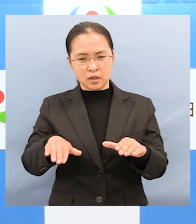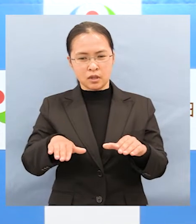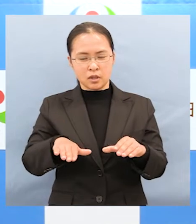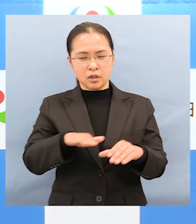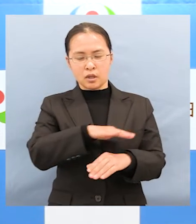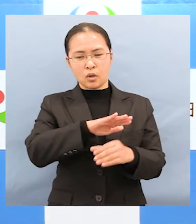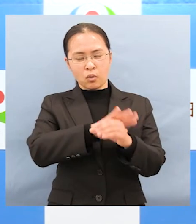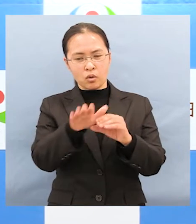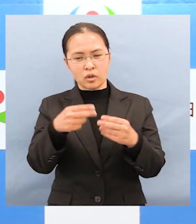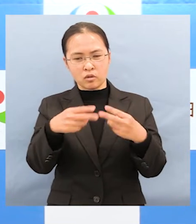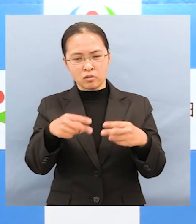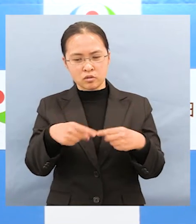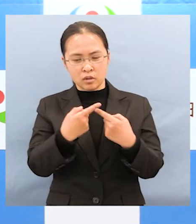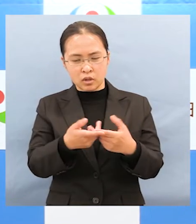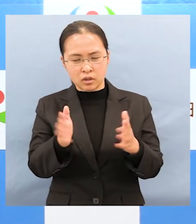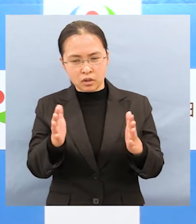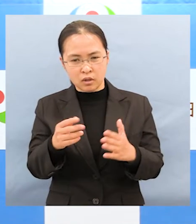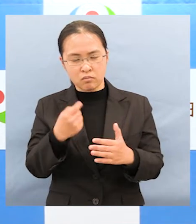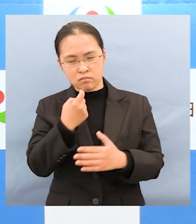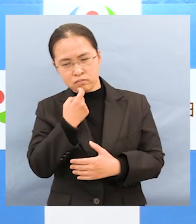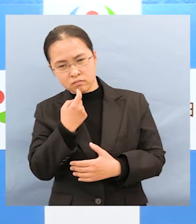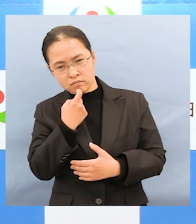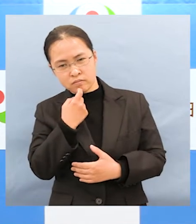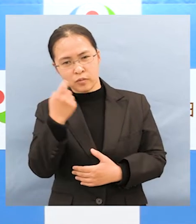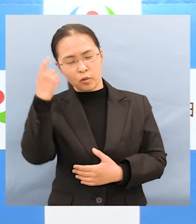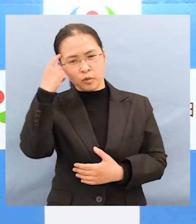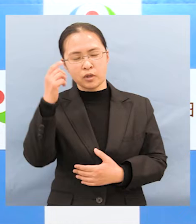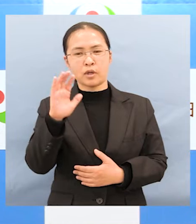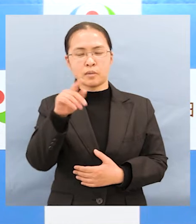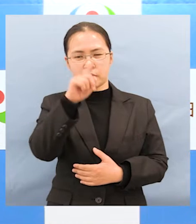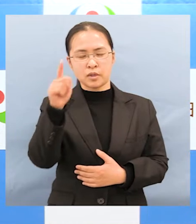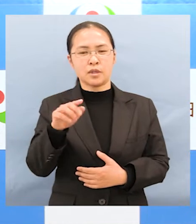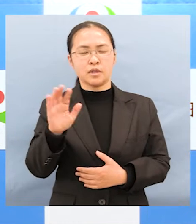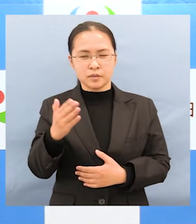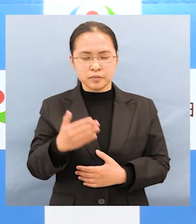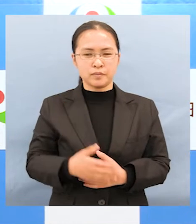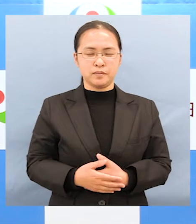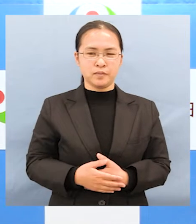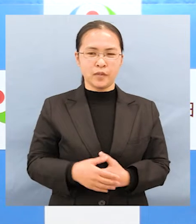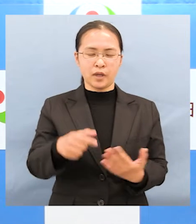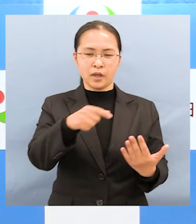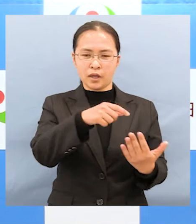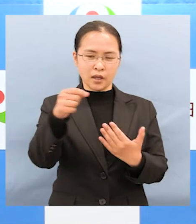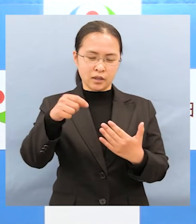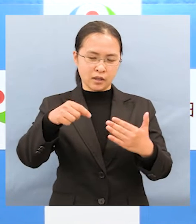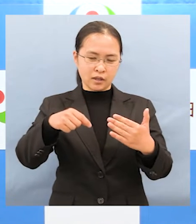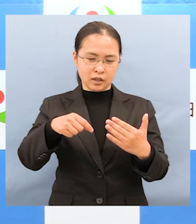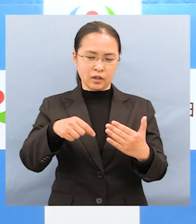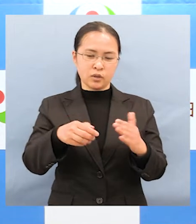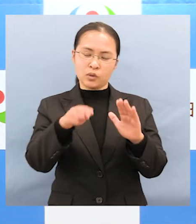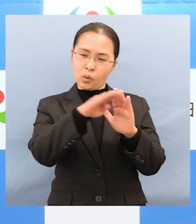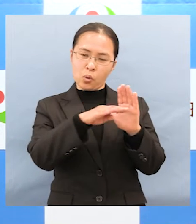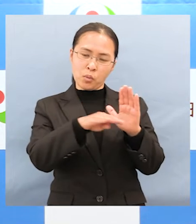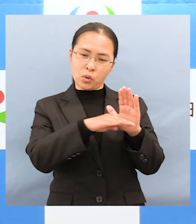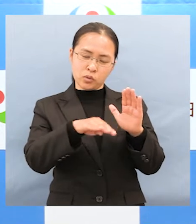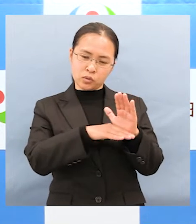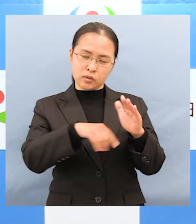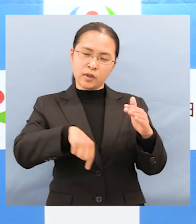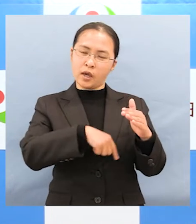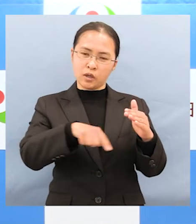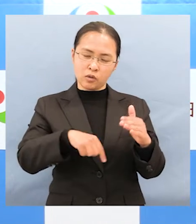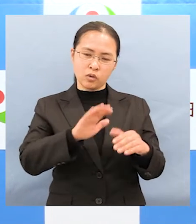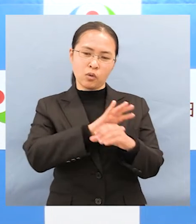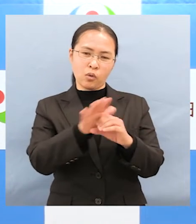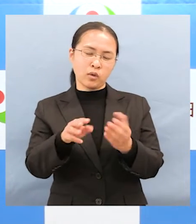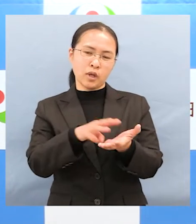が入ってないんじゃないっていうふうに皆さんは思ったと思うんですが、選んでいただく項目の中に、まあ、コロナワクチン